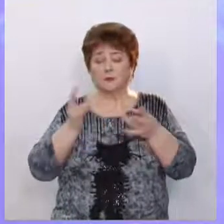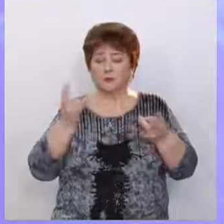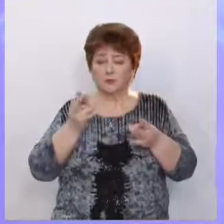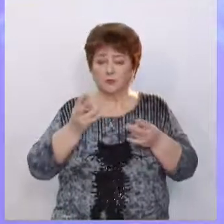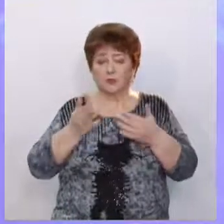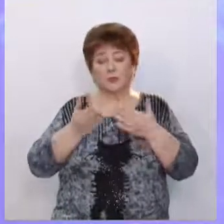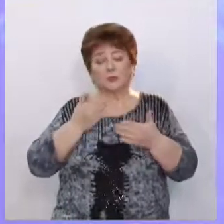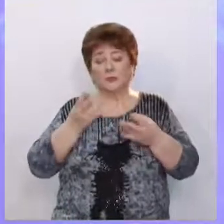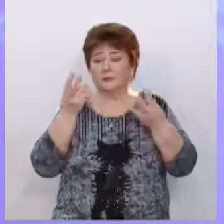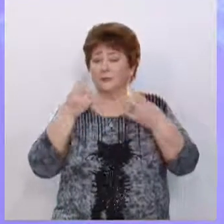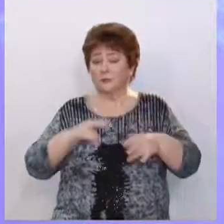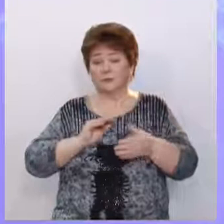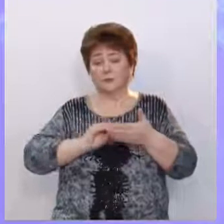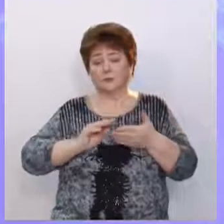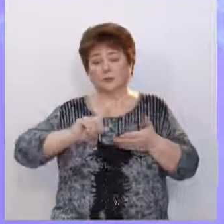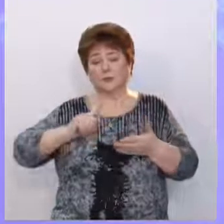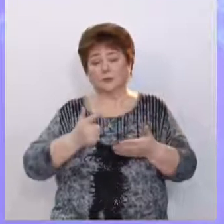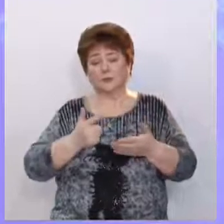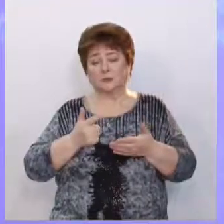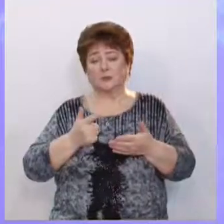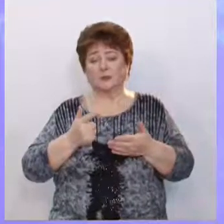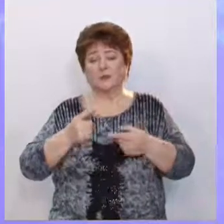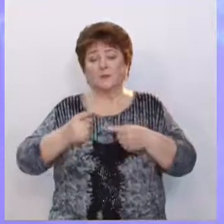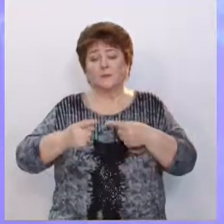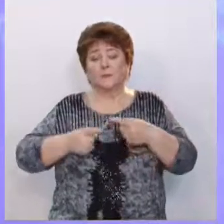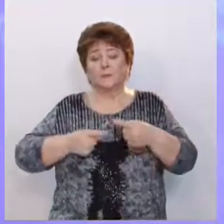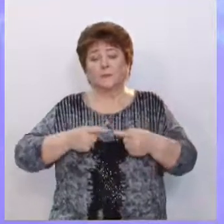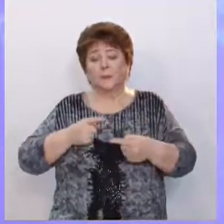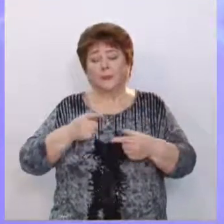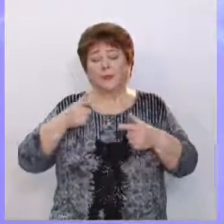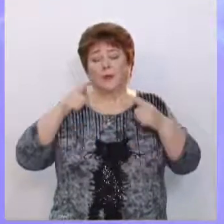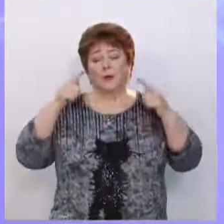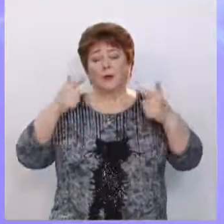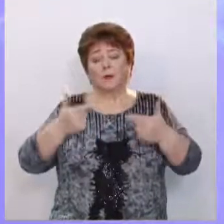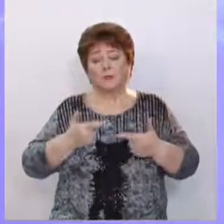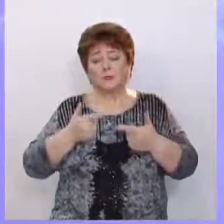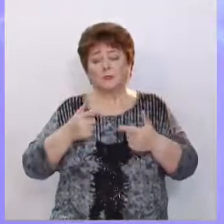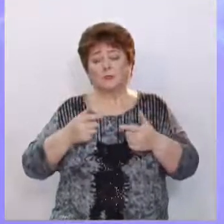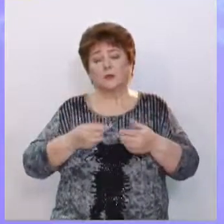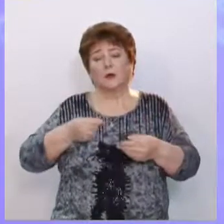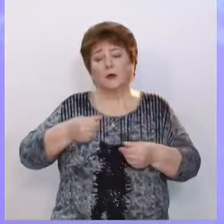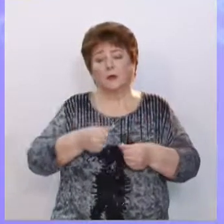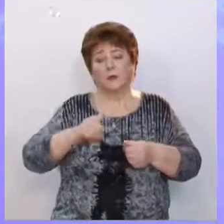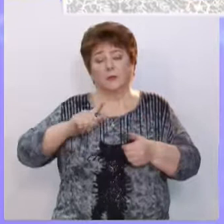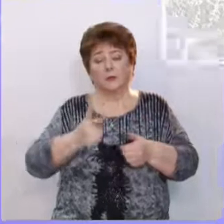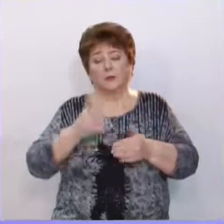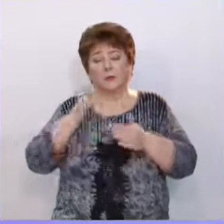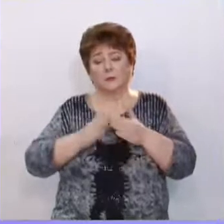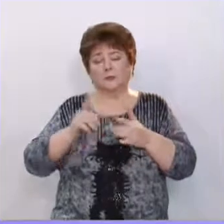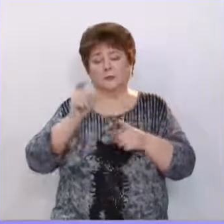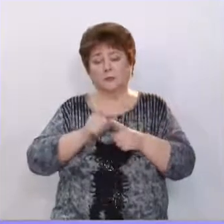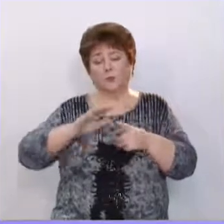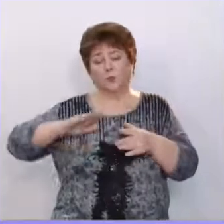знак или нет. Следовательно, грамматическая роль мягкого знака на конце